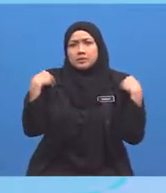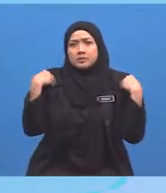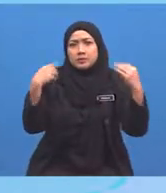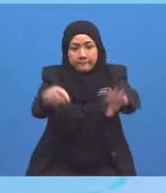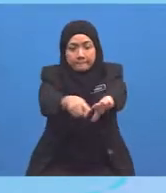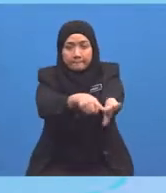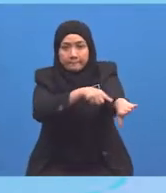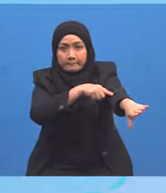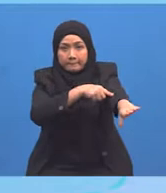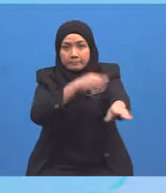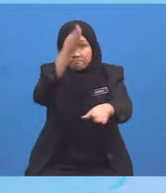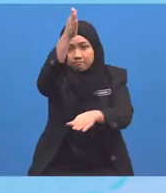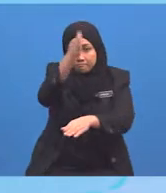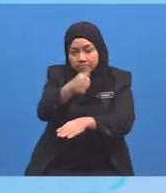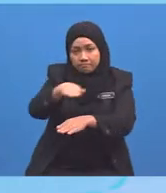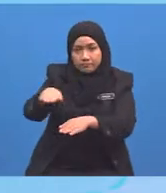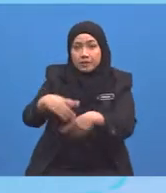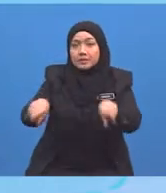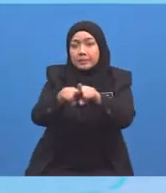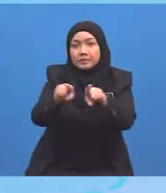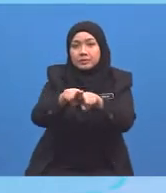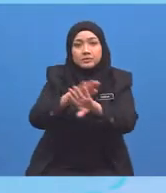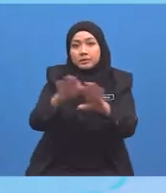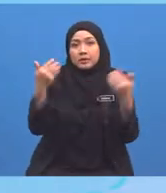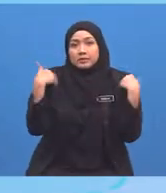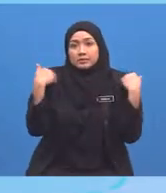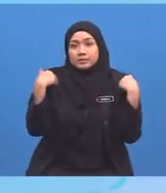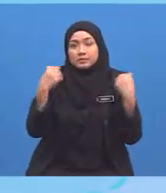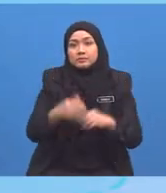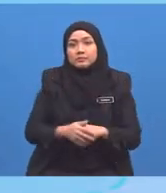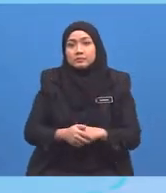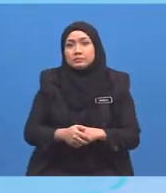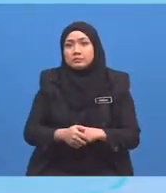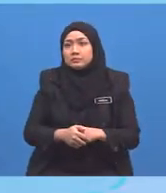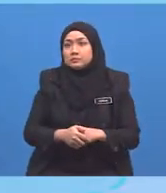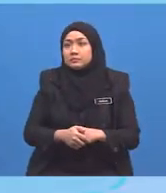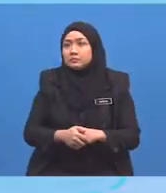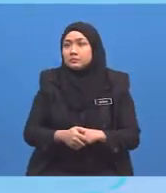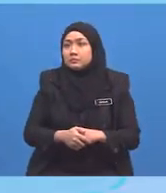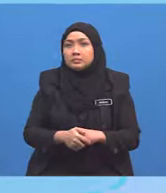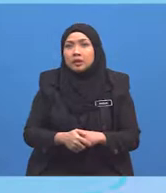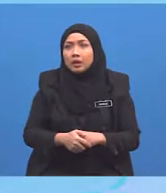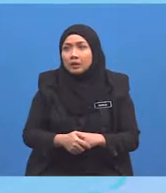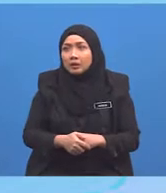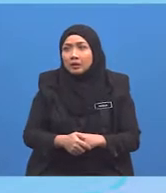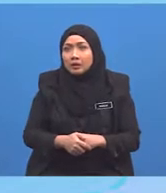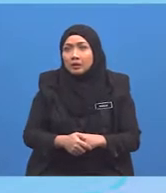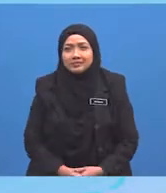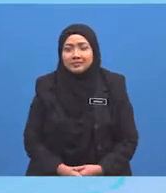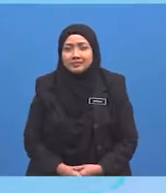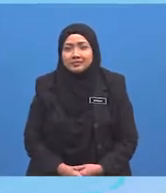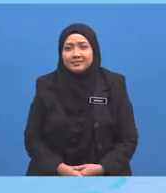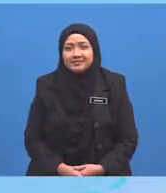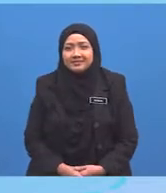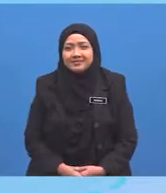yang ketiga, iaitu segitiga tak sama kaki. Segitiga tak sama